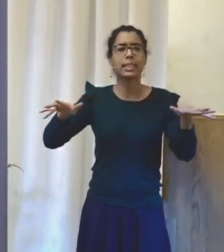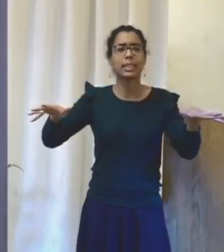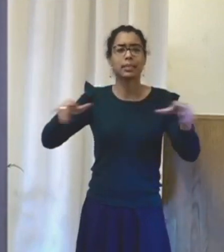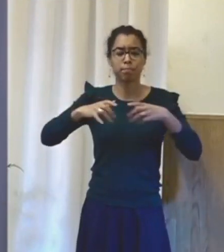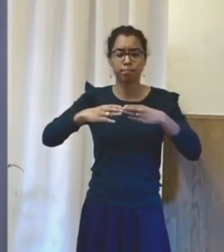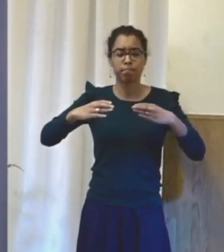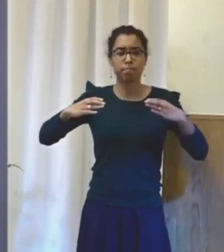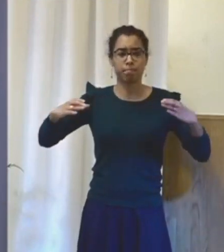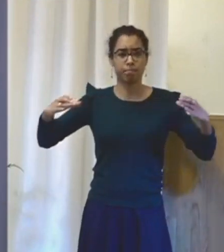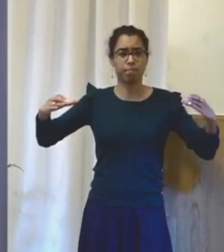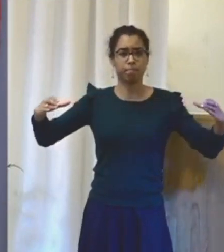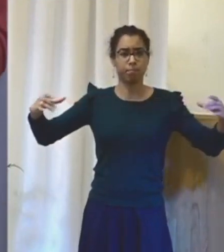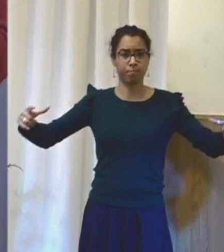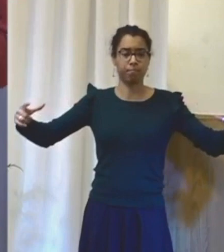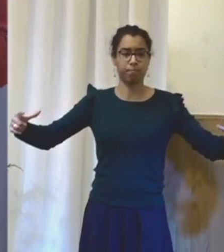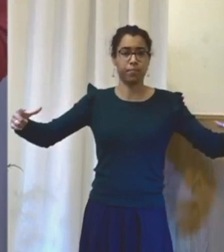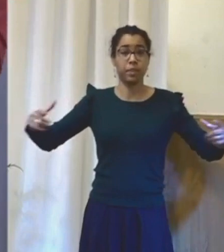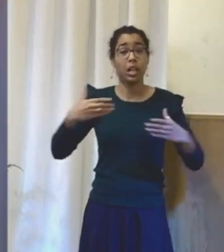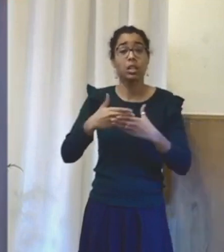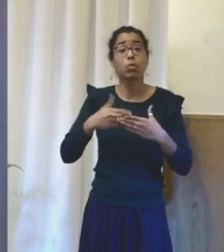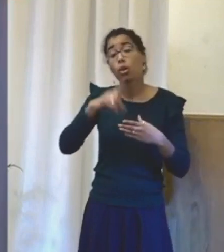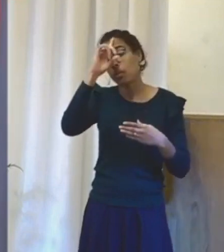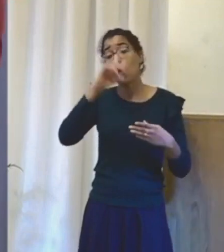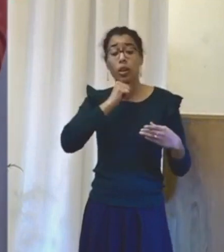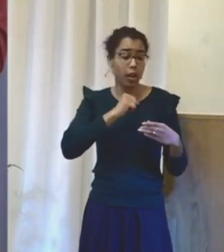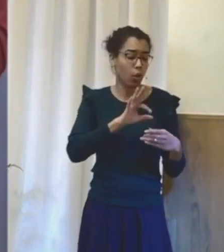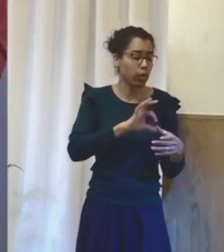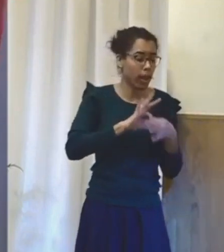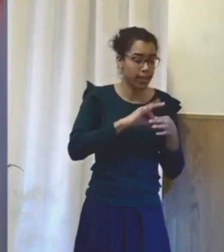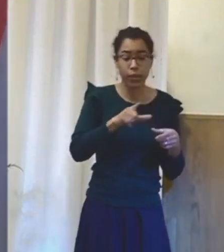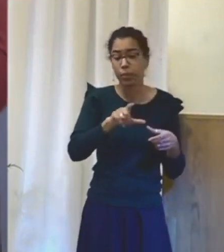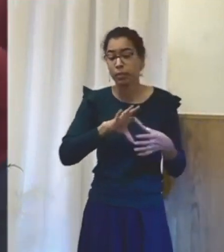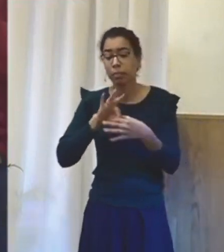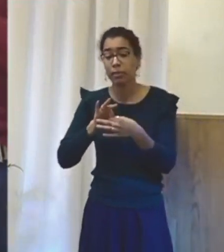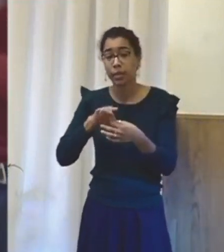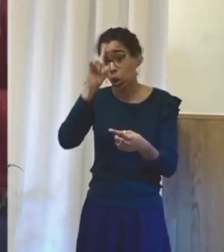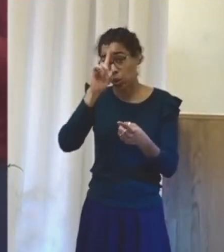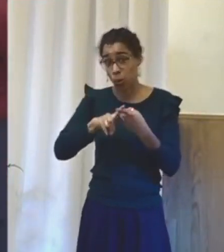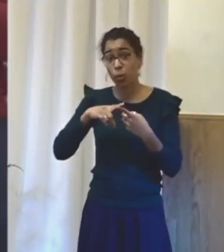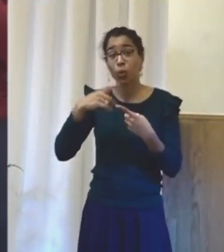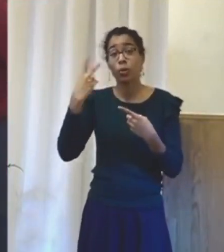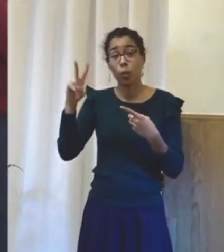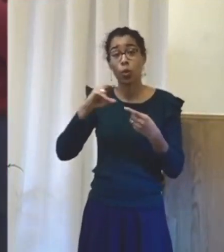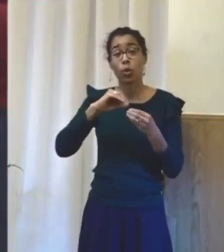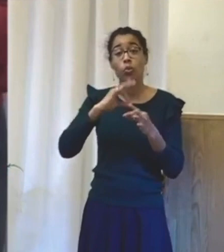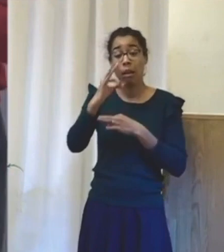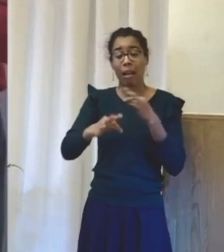C'est pourquoi il a établi toutes ses alliances. Il n'a pas fait ça au hasard comme ça. C'est pour que le royaume se répande sur la